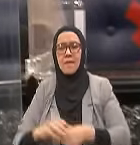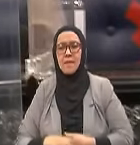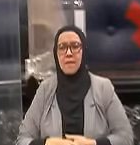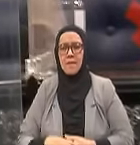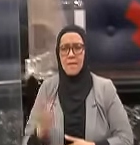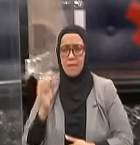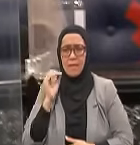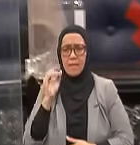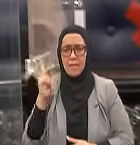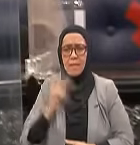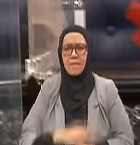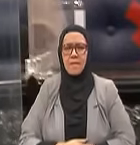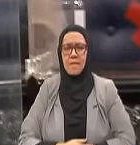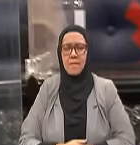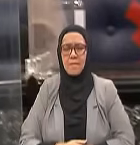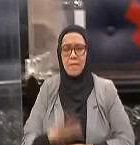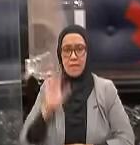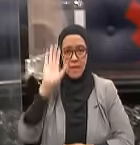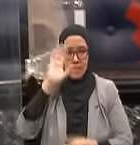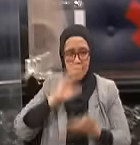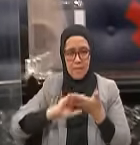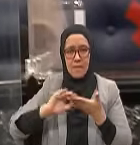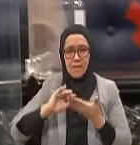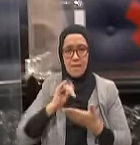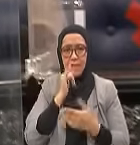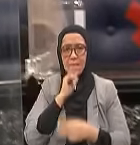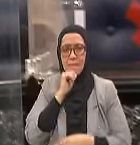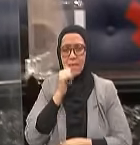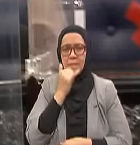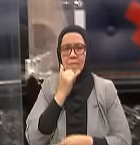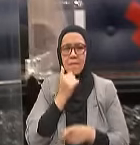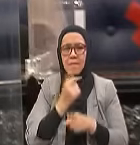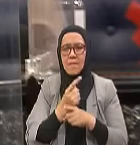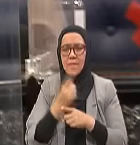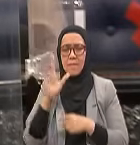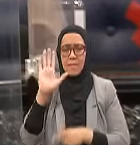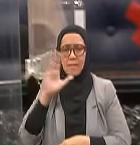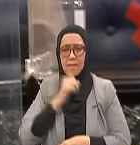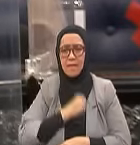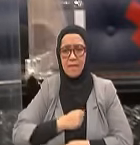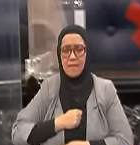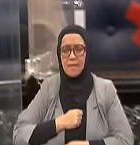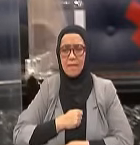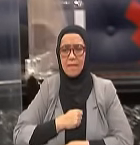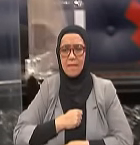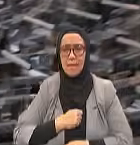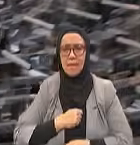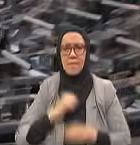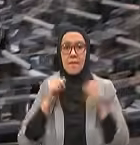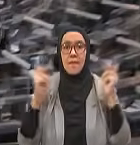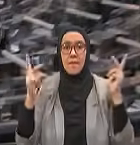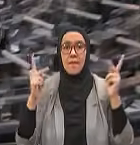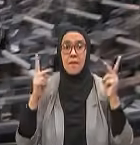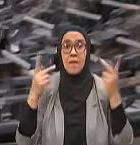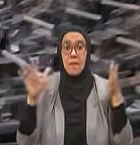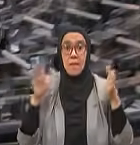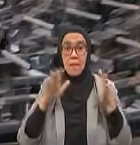tentunya Entar teman-teman itu betul oke habis